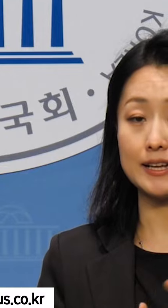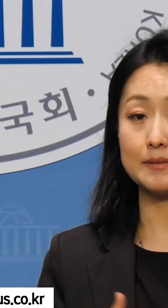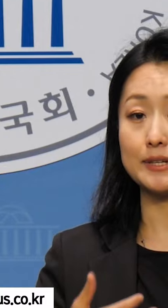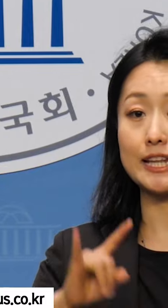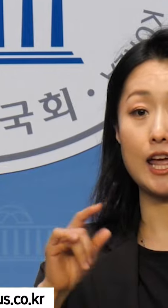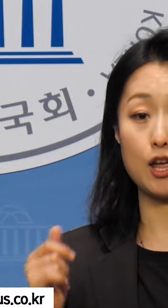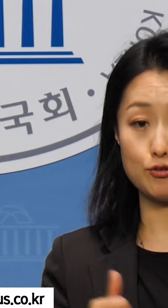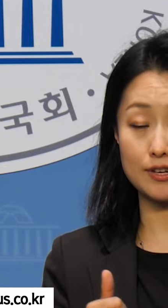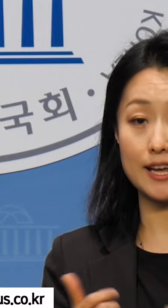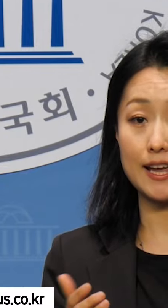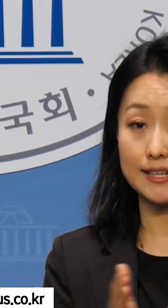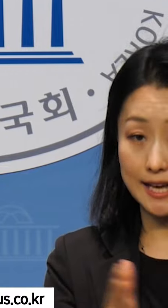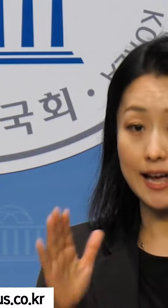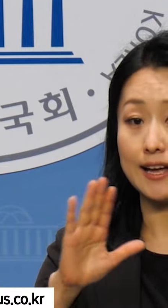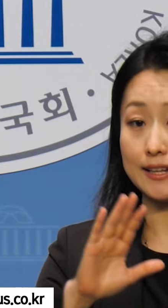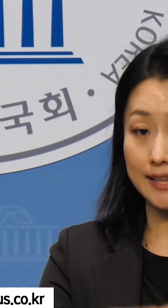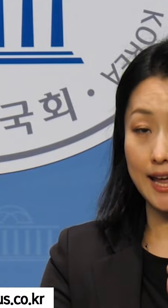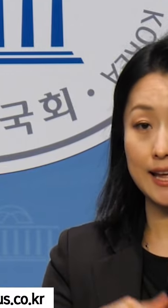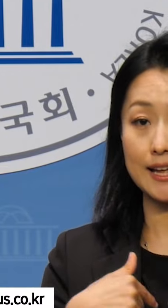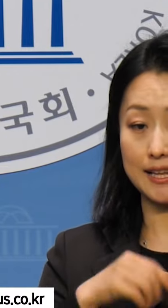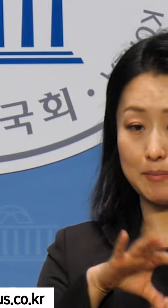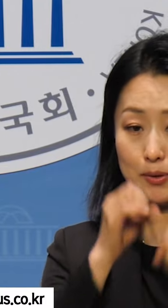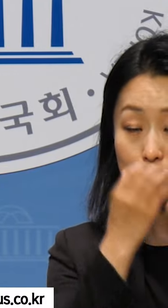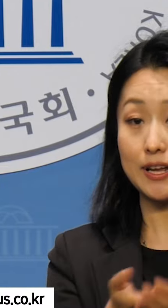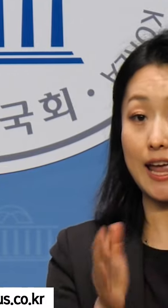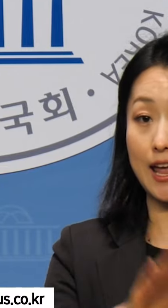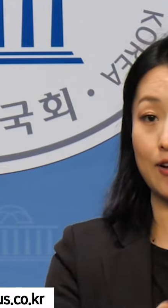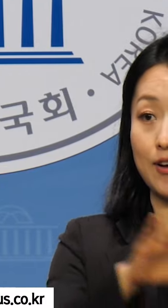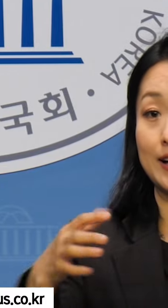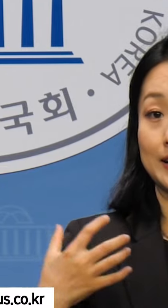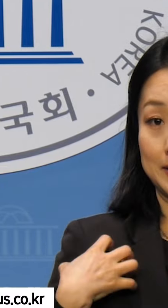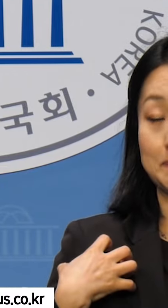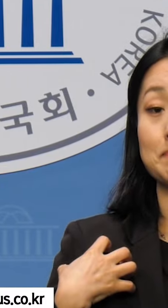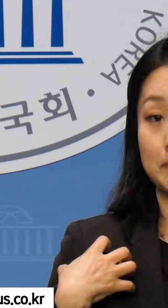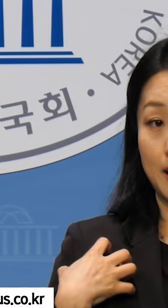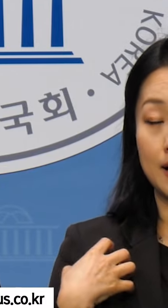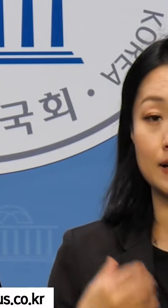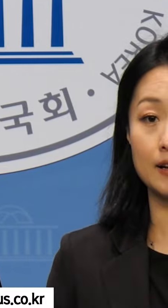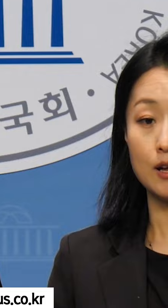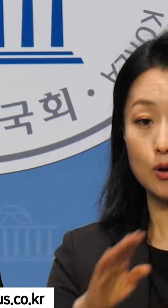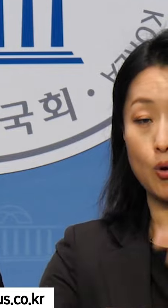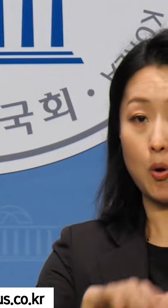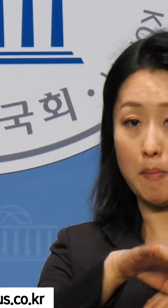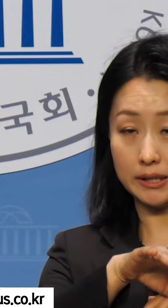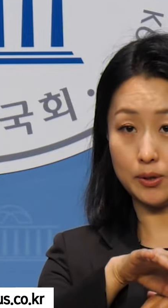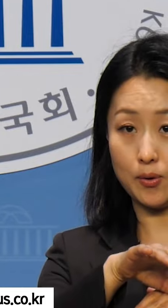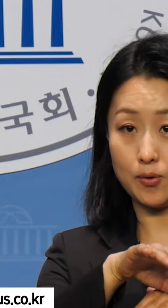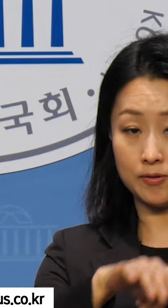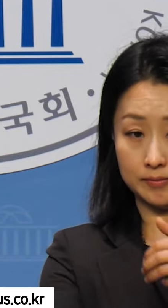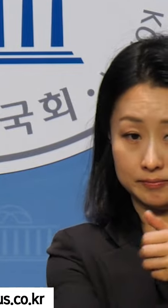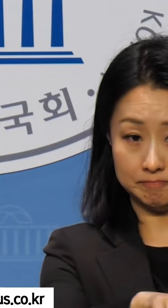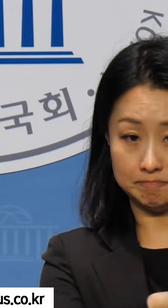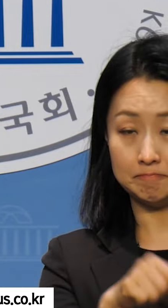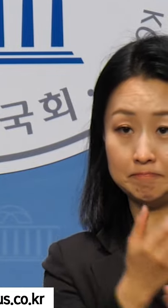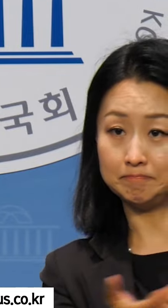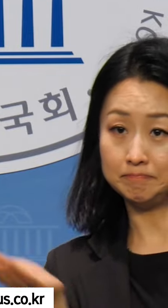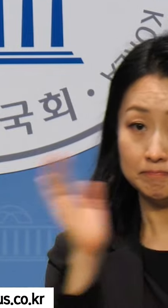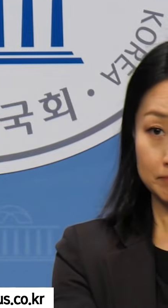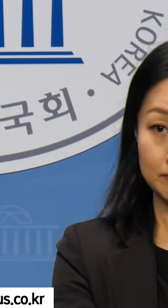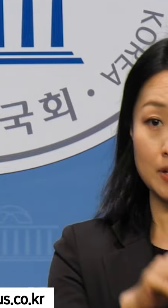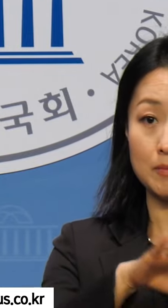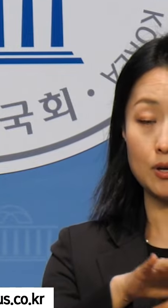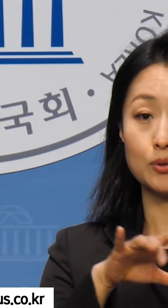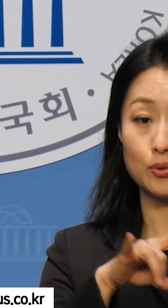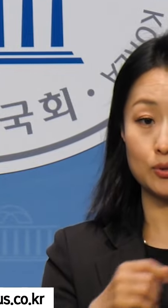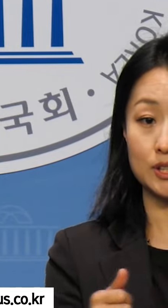국회 들어서자마자 언론개혁 TF단장을 맡아서 공영방송 지배구조를 개선하고 방송통신위원회의 위법적인